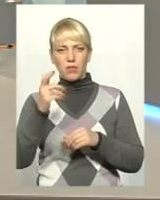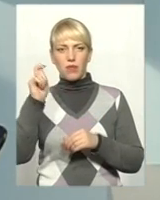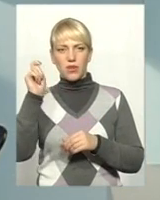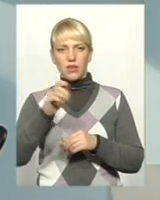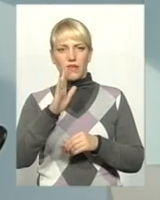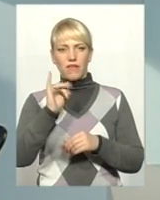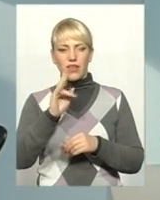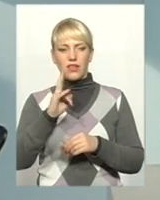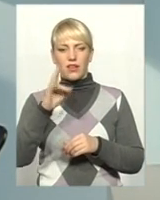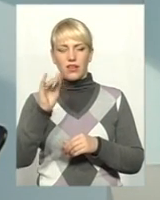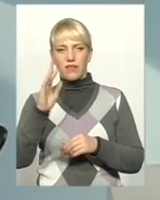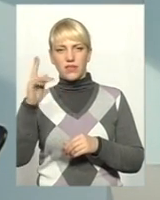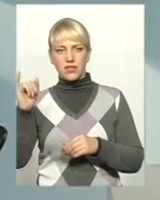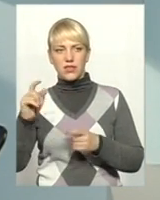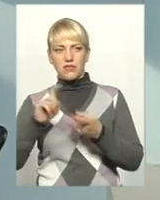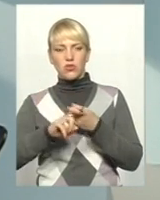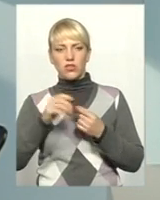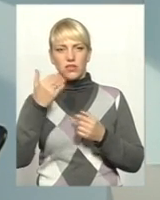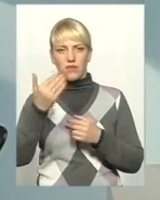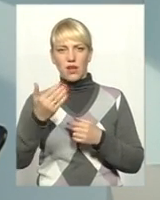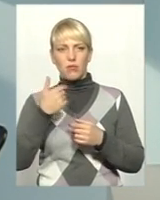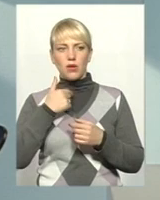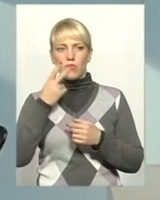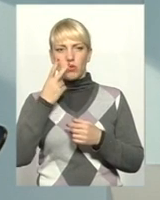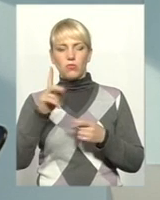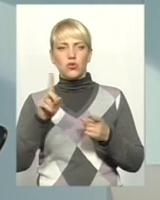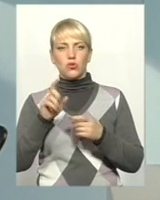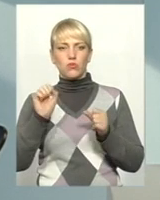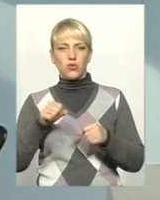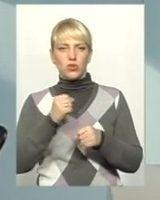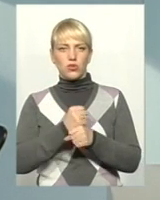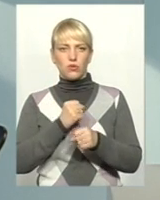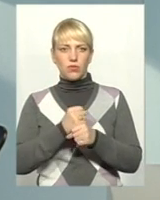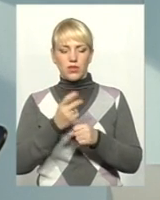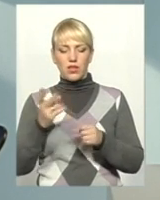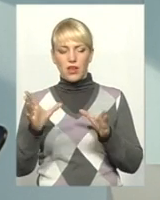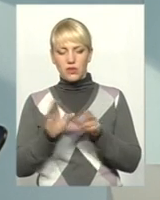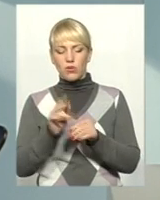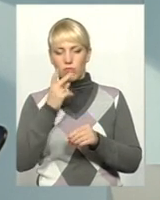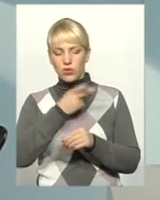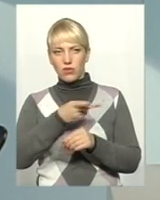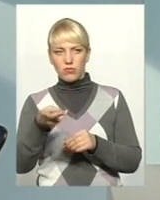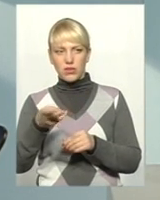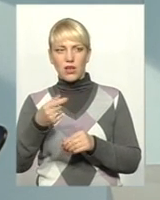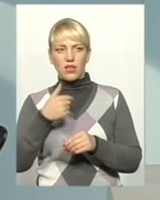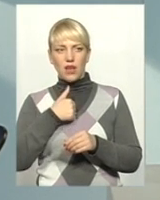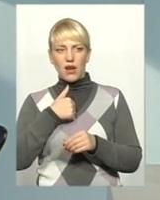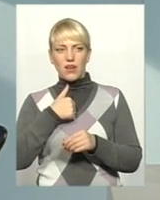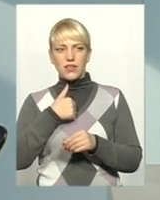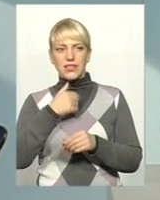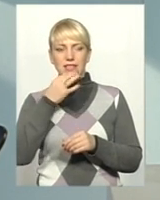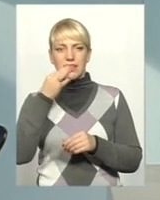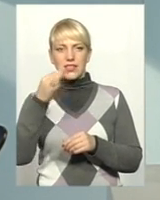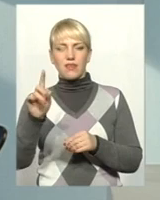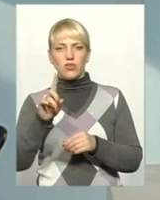Вінківці, з вами зв'яжуся, ми подивимося разом, я скажу, що можна зробити. Тому що я сказав, що